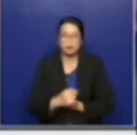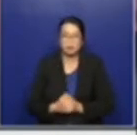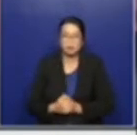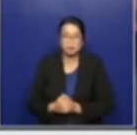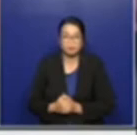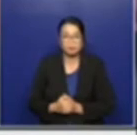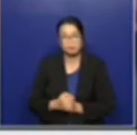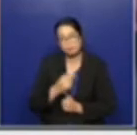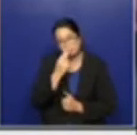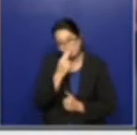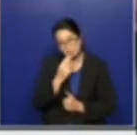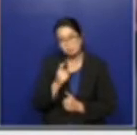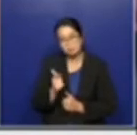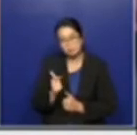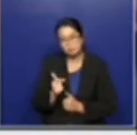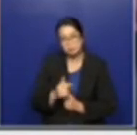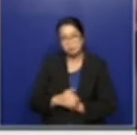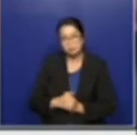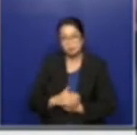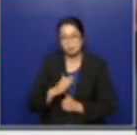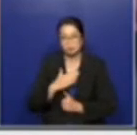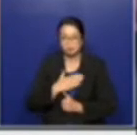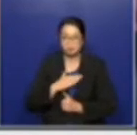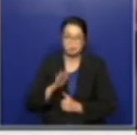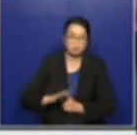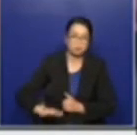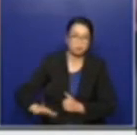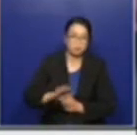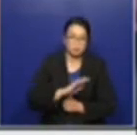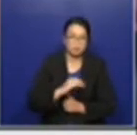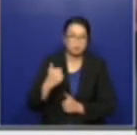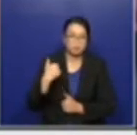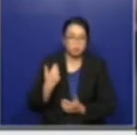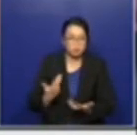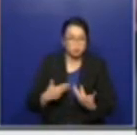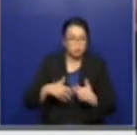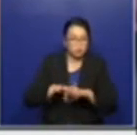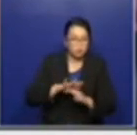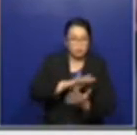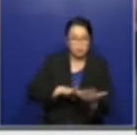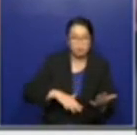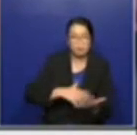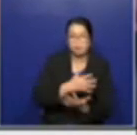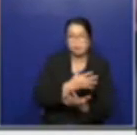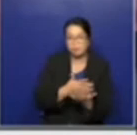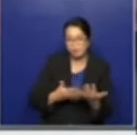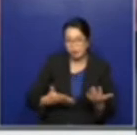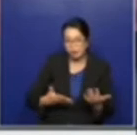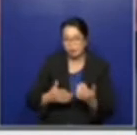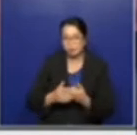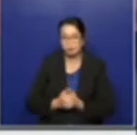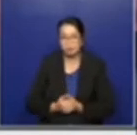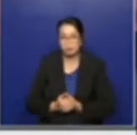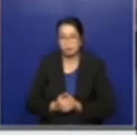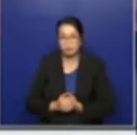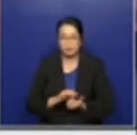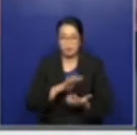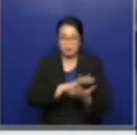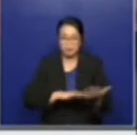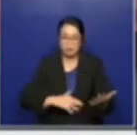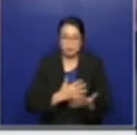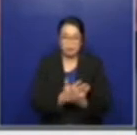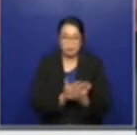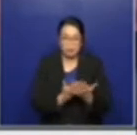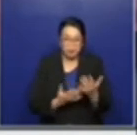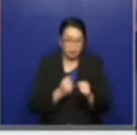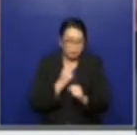มันก็ดีนะครับว่าเราจะได้มามีเหมือนแผนมีแผนที่ที่จะ